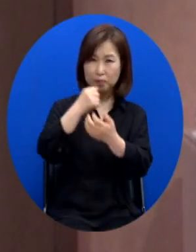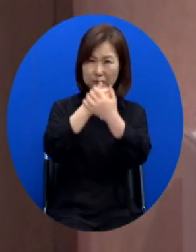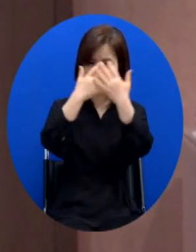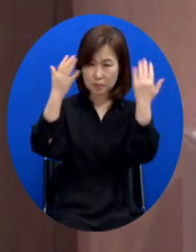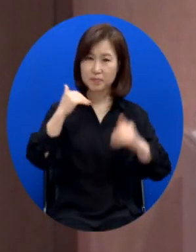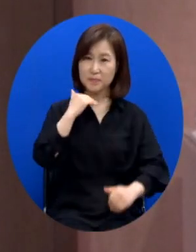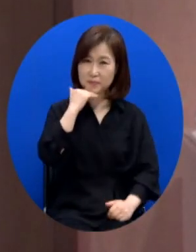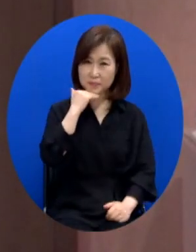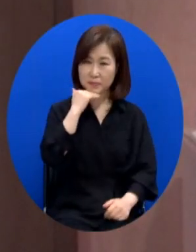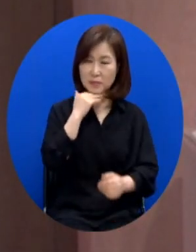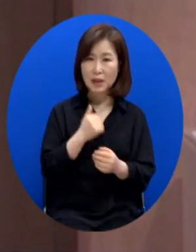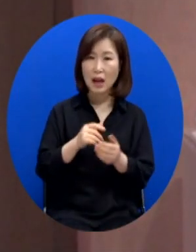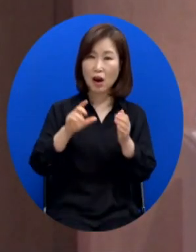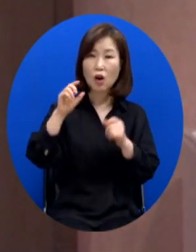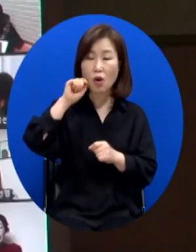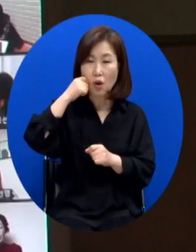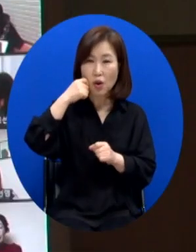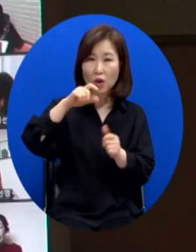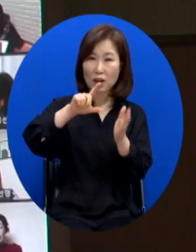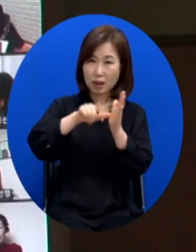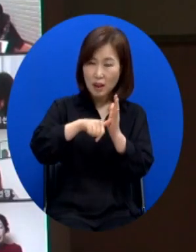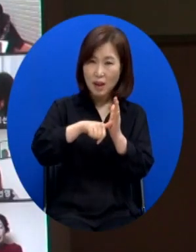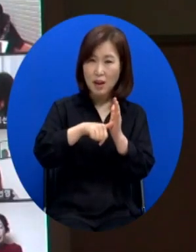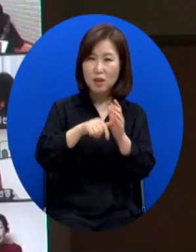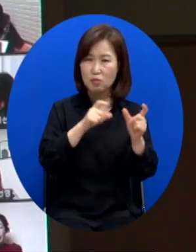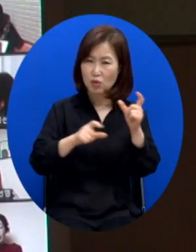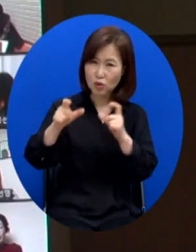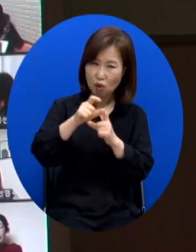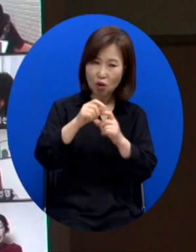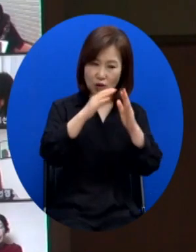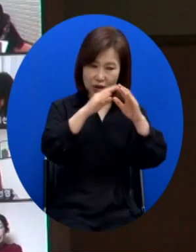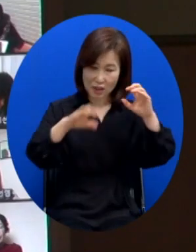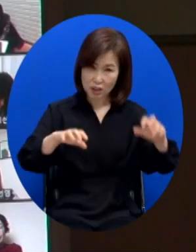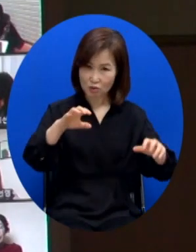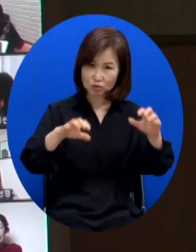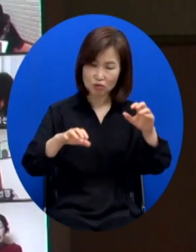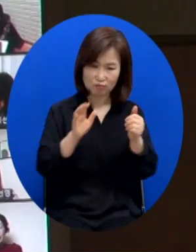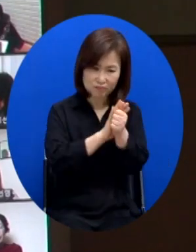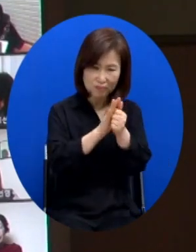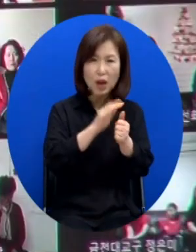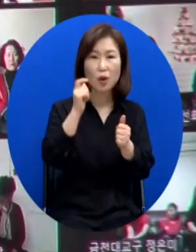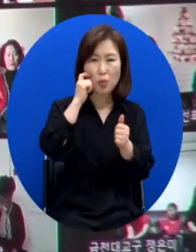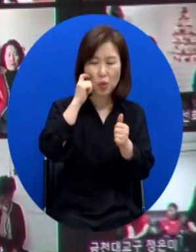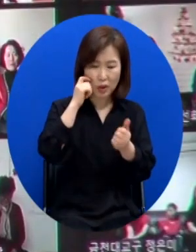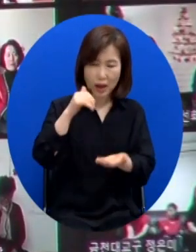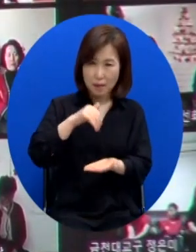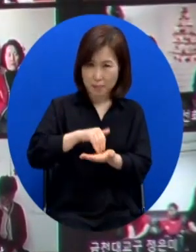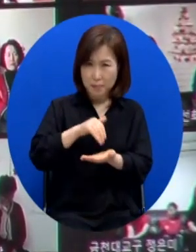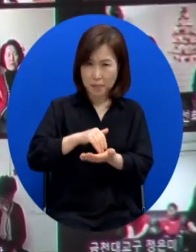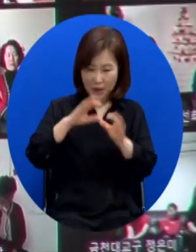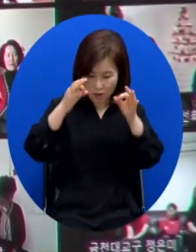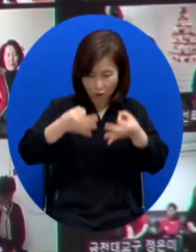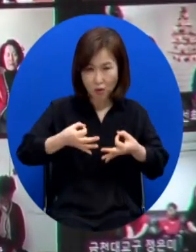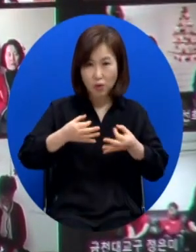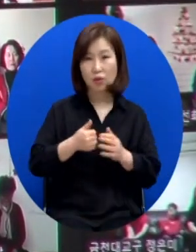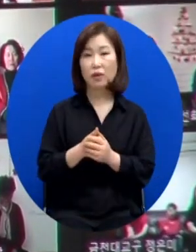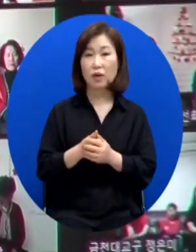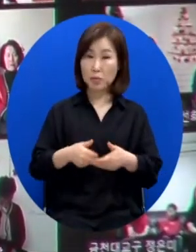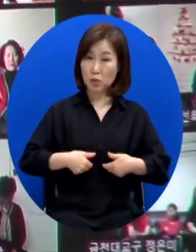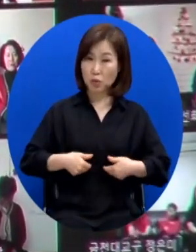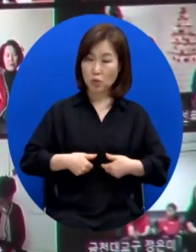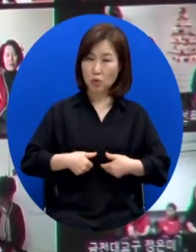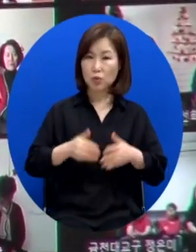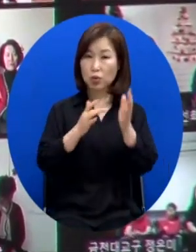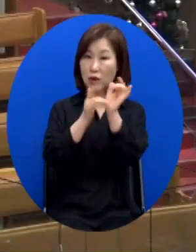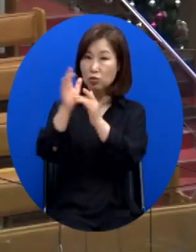있다며 이런 때일수록 주변 이웃들을 돌아보지 못한 점을 반성해야 한다고 말했습니다. 또 교회가